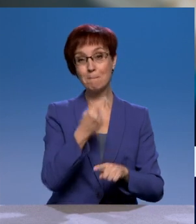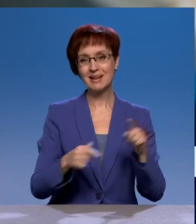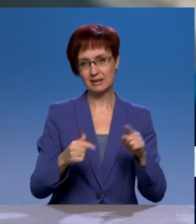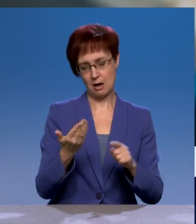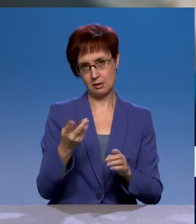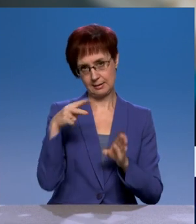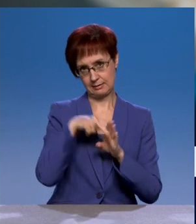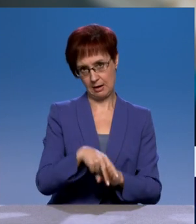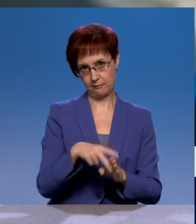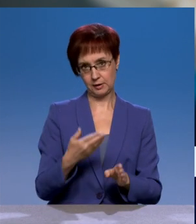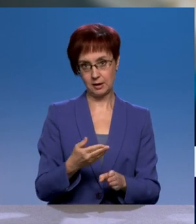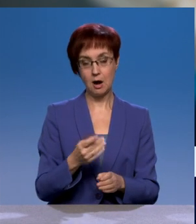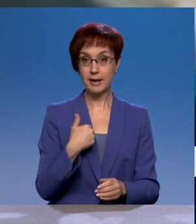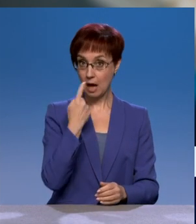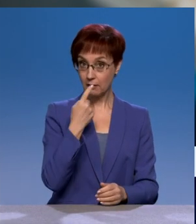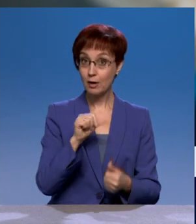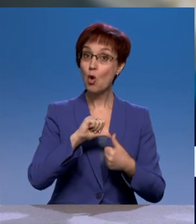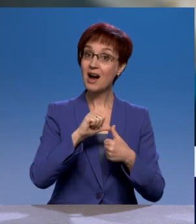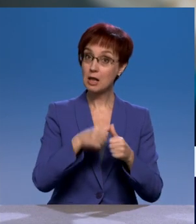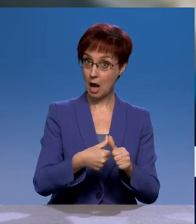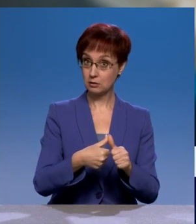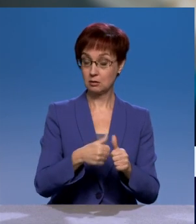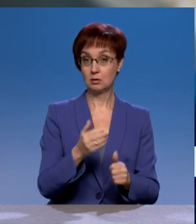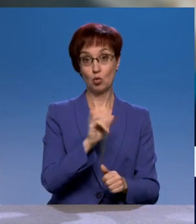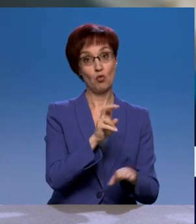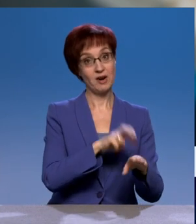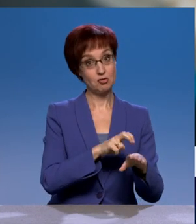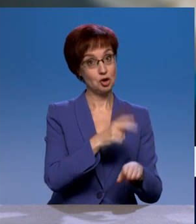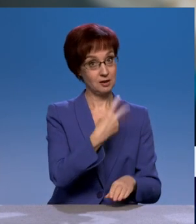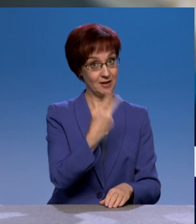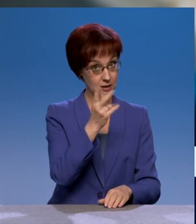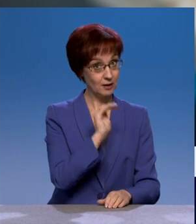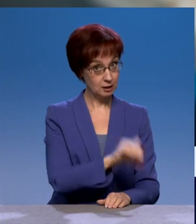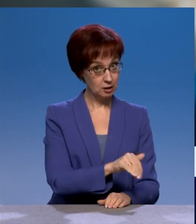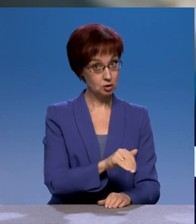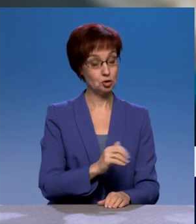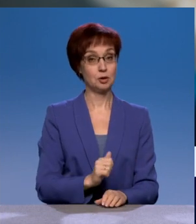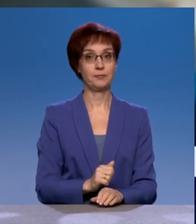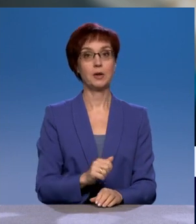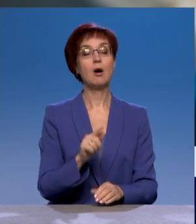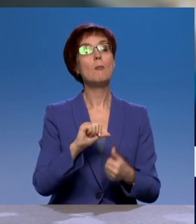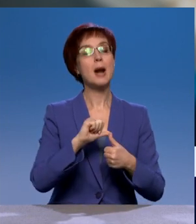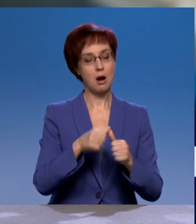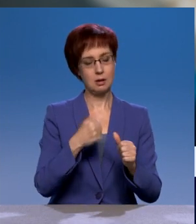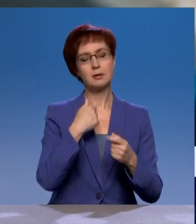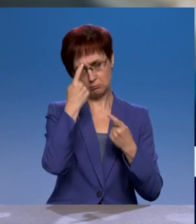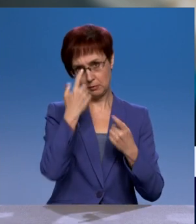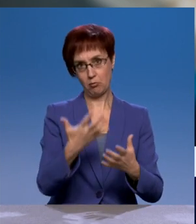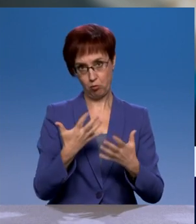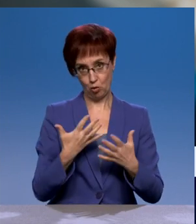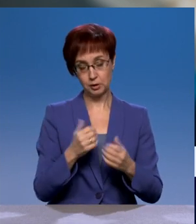оплату труда. А я говорю про оклад 22 тысячи у врачей. Нет, понятно. В половине регионов Российской Федерации. Про оклад мы уже поняли, да, что, с чего так это